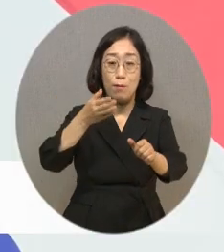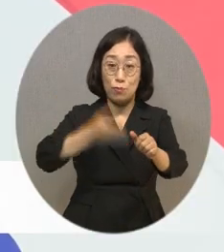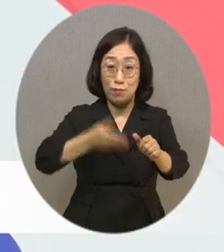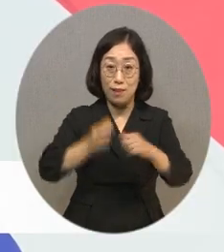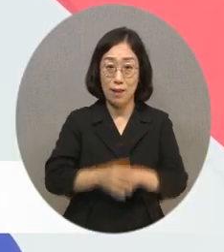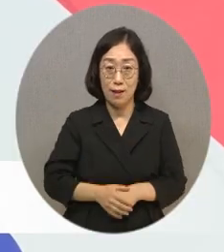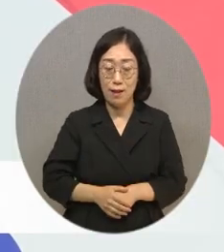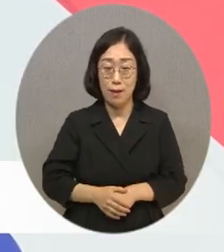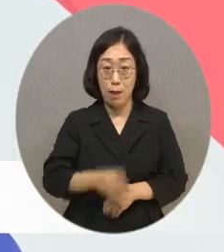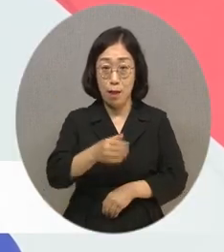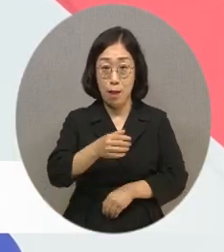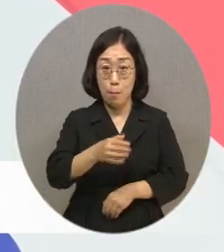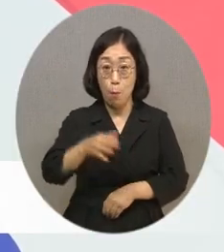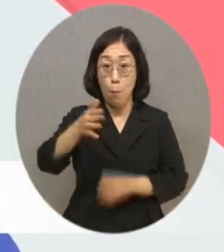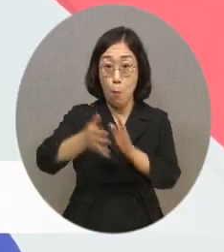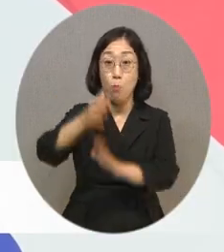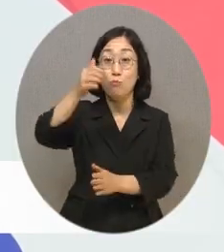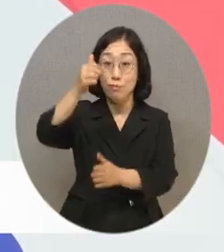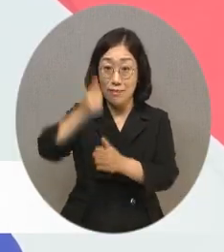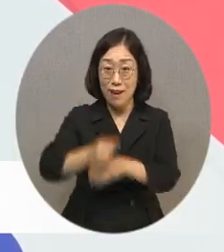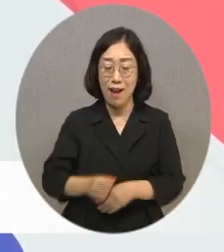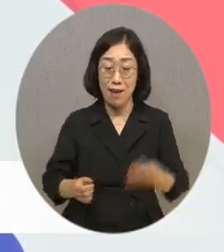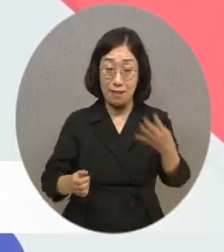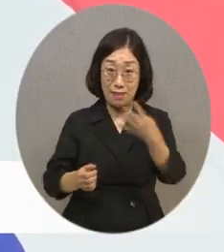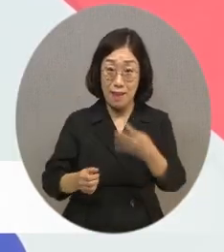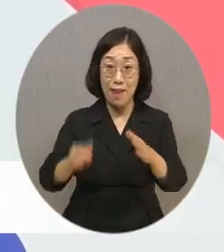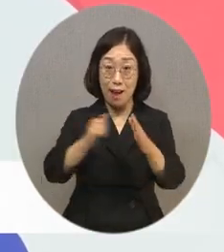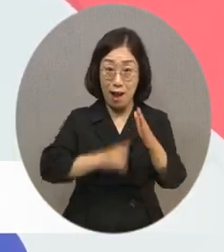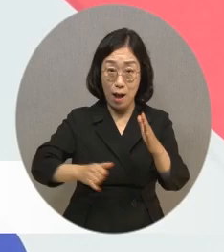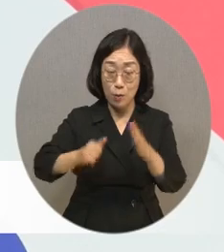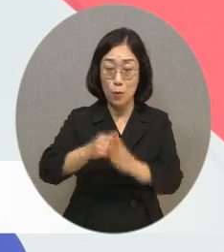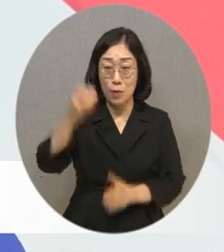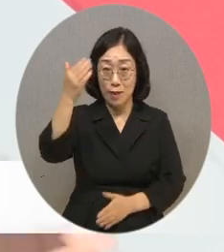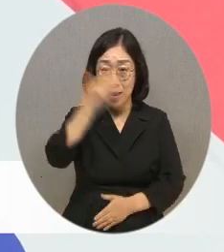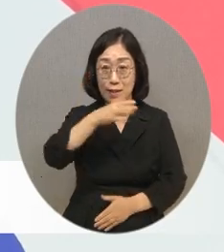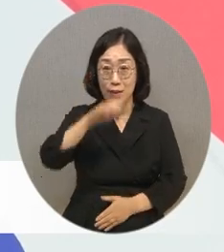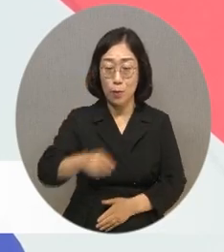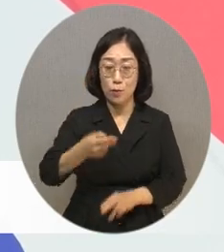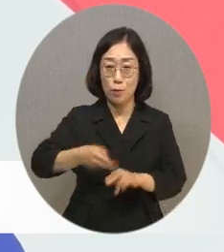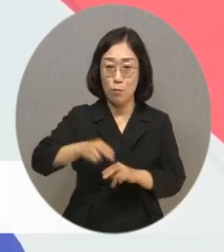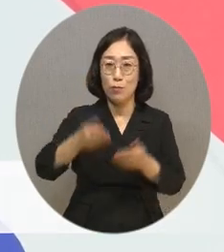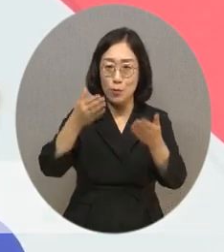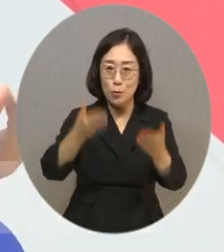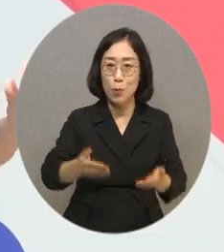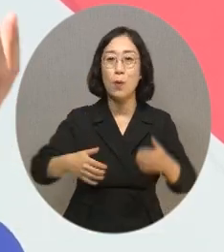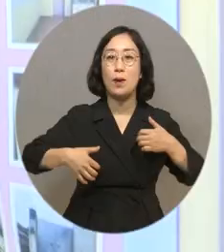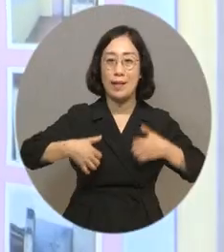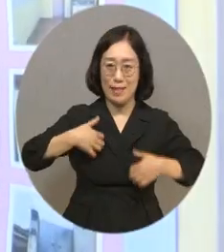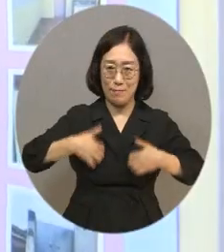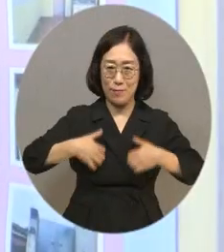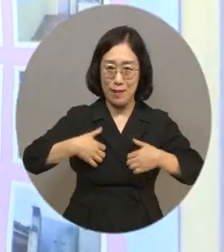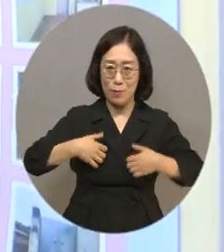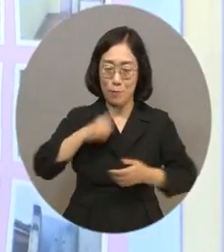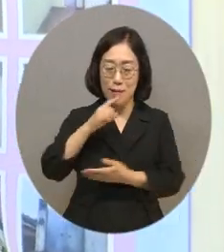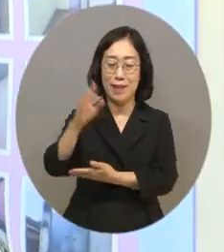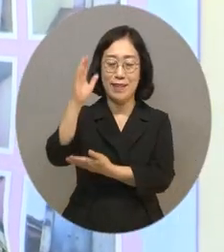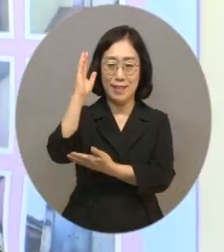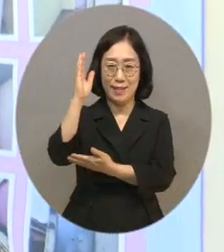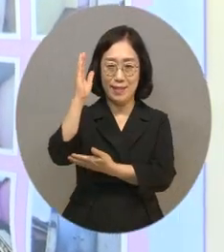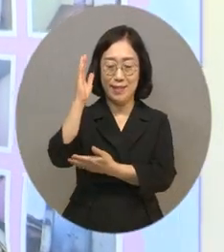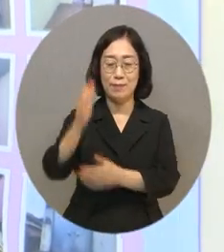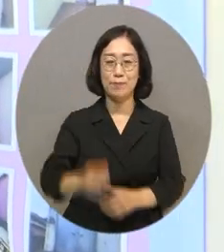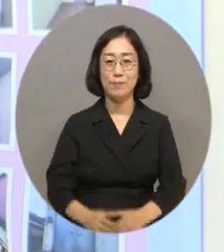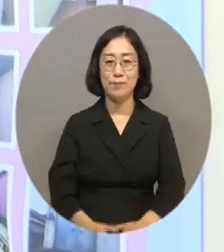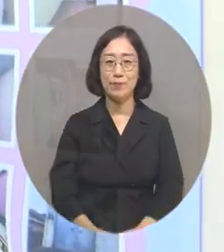박수성 본부장 역시 내 식구에게 쾌적한 집을 선물하게 돼 기쁘다고 말했습니다 복지 tv